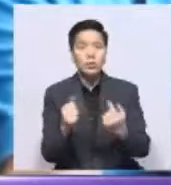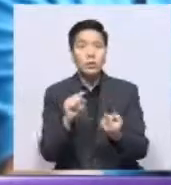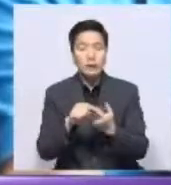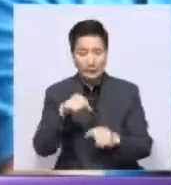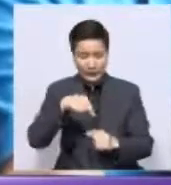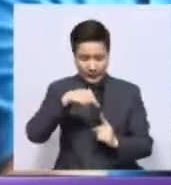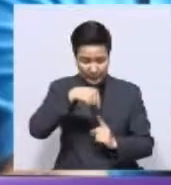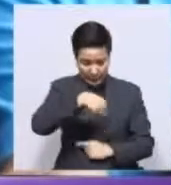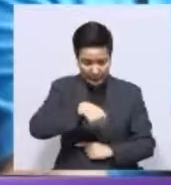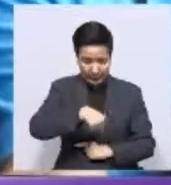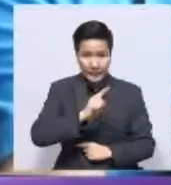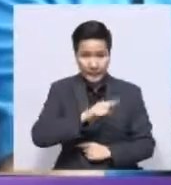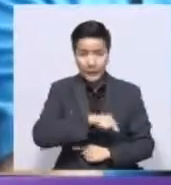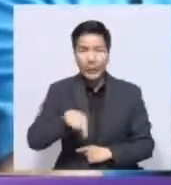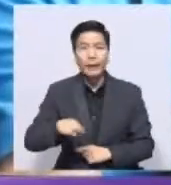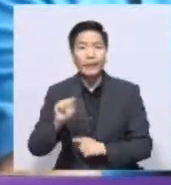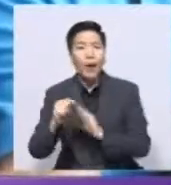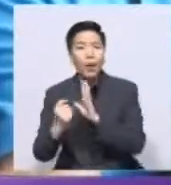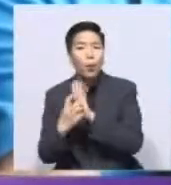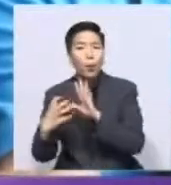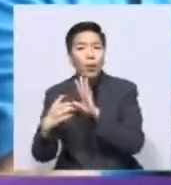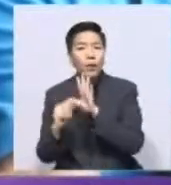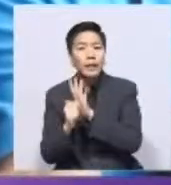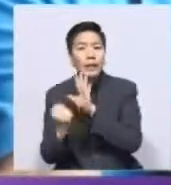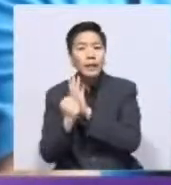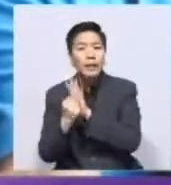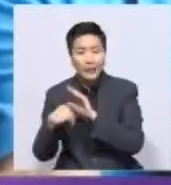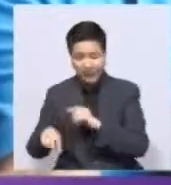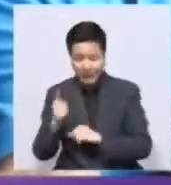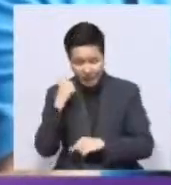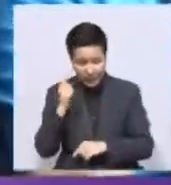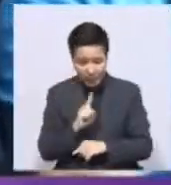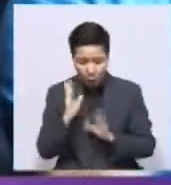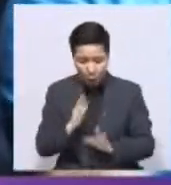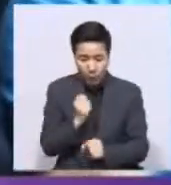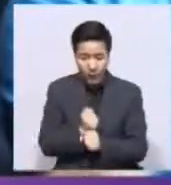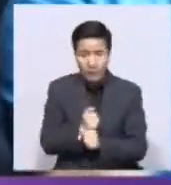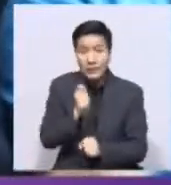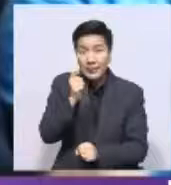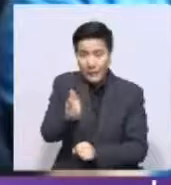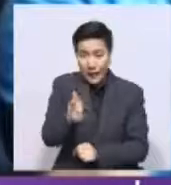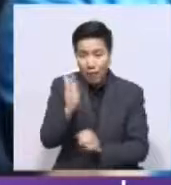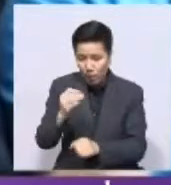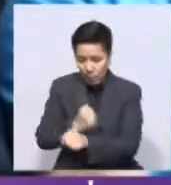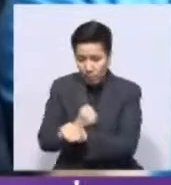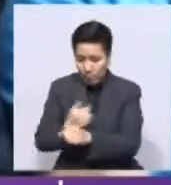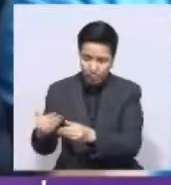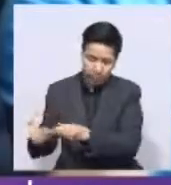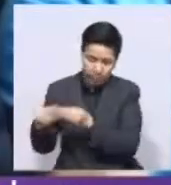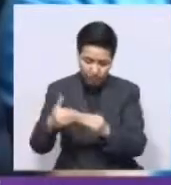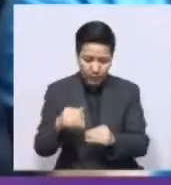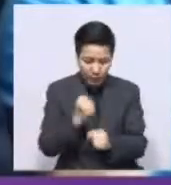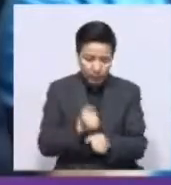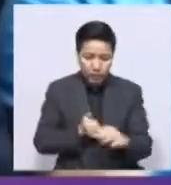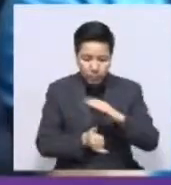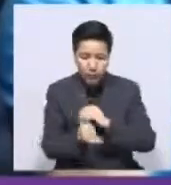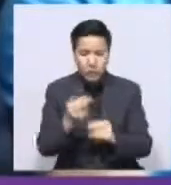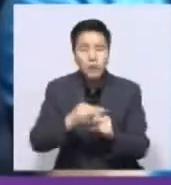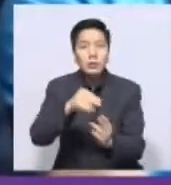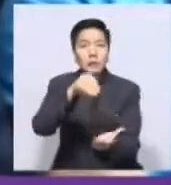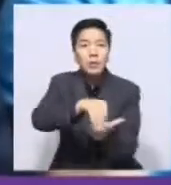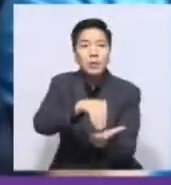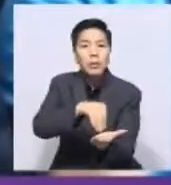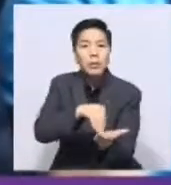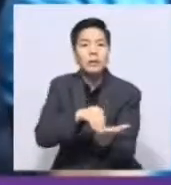งโฮสเทลนะครับเพื่อจะให้นายจ้างกับแรงงานได้มาสู่การจดทะเบียนนะครับแรงงานต่างด้าว